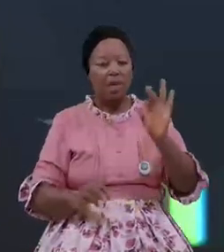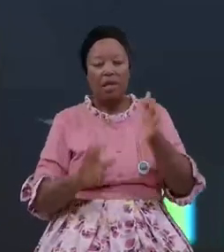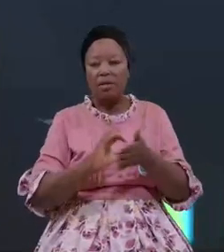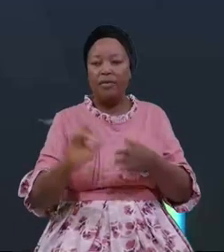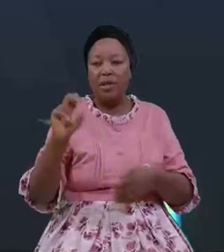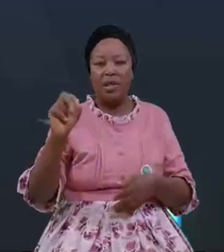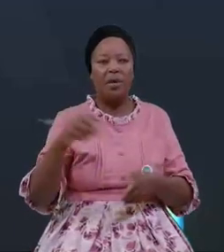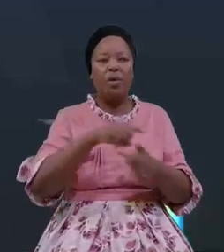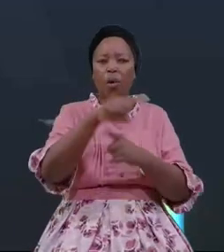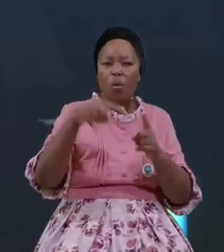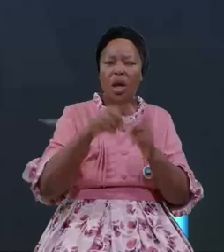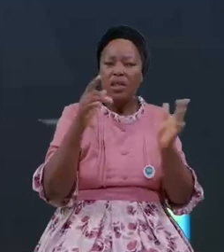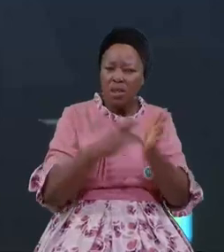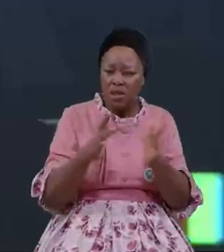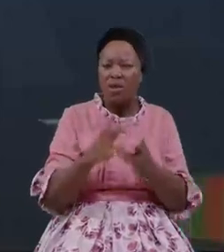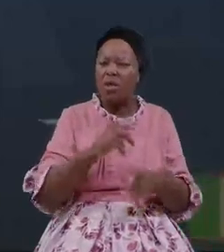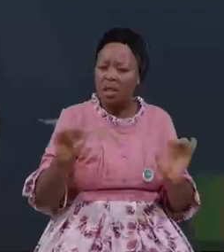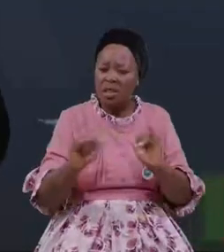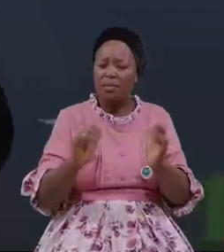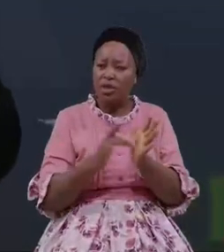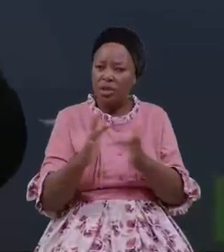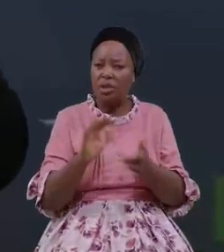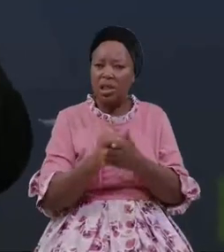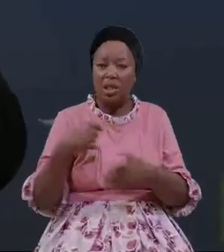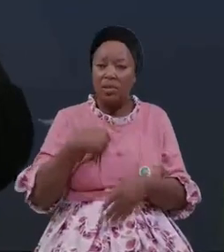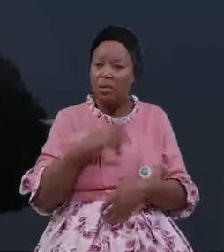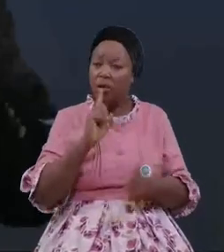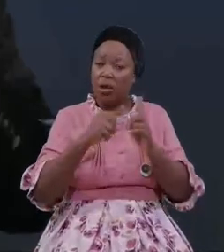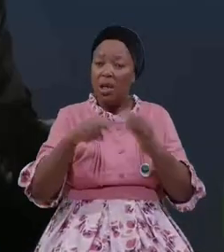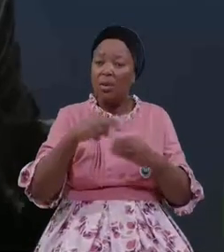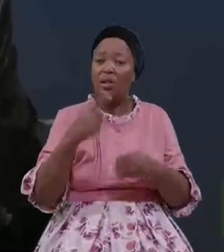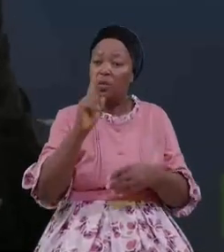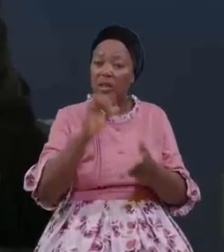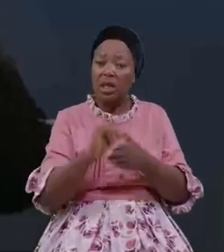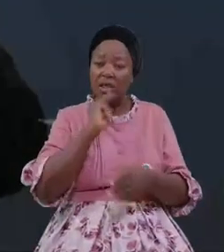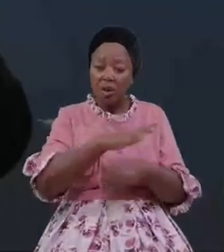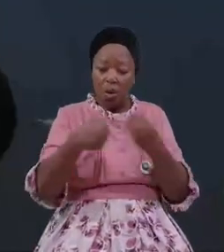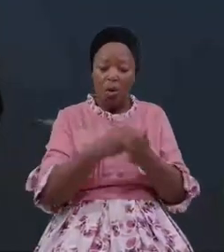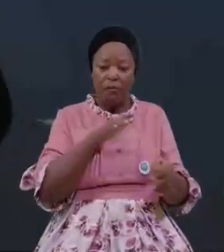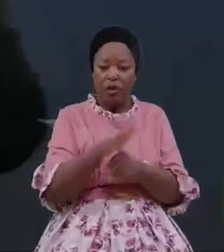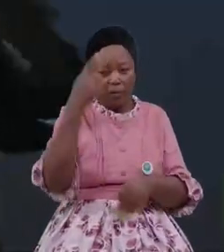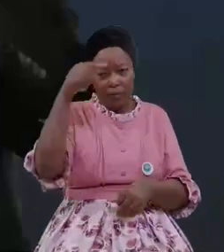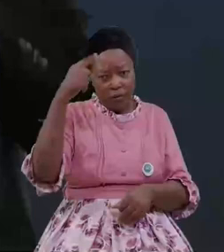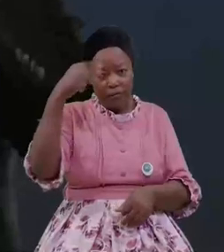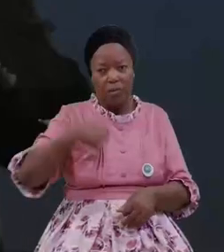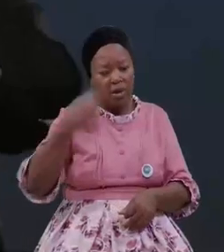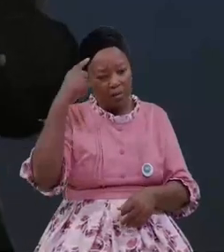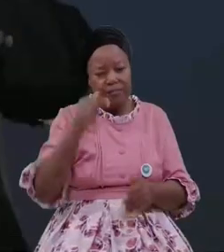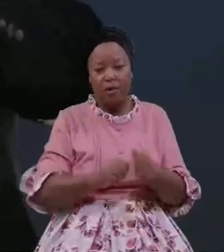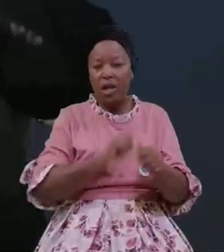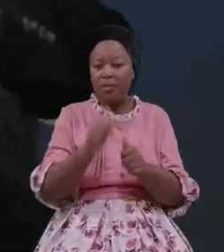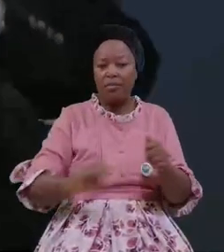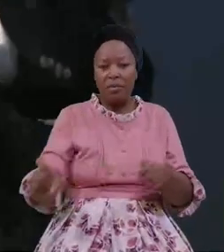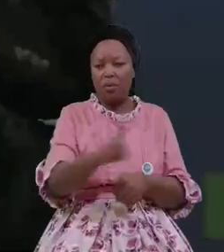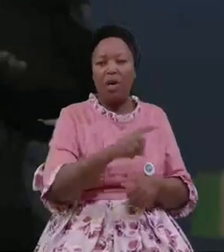Jésus VO Jésus don nous parlons celui qui est tout suffisant pour toi pour moi pour tout le